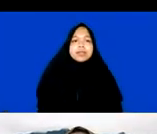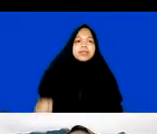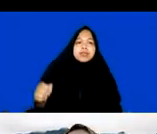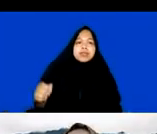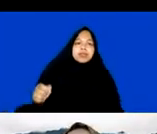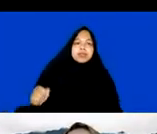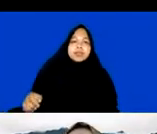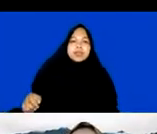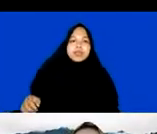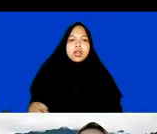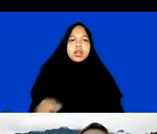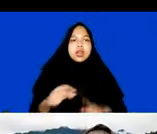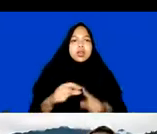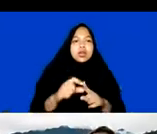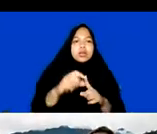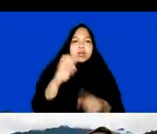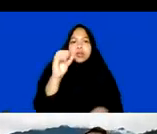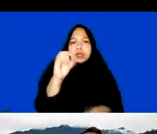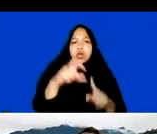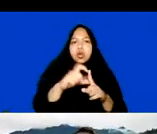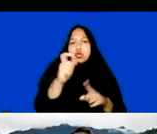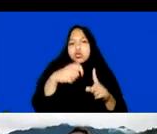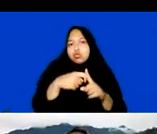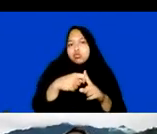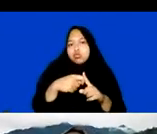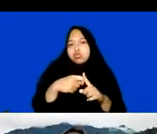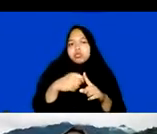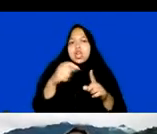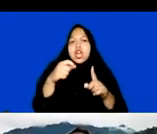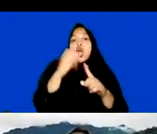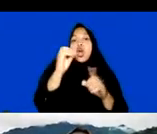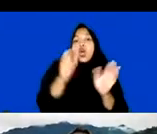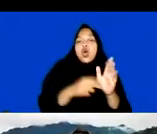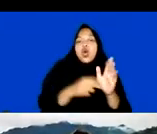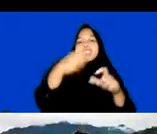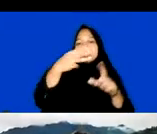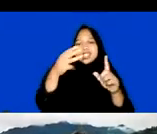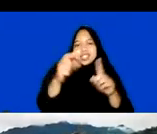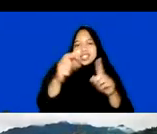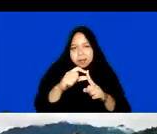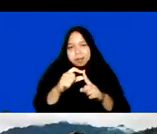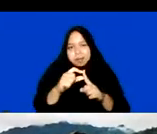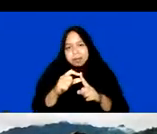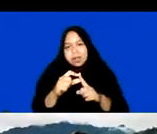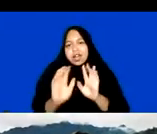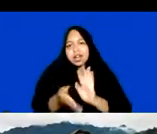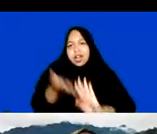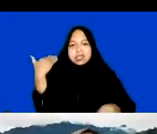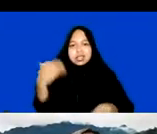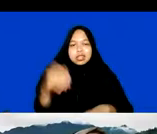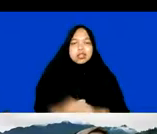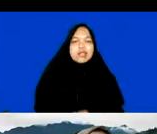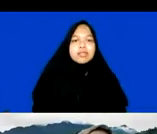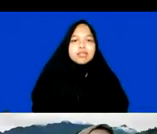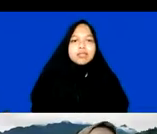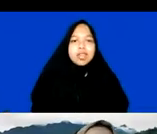melihat produknya tadi kan Mas Kira menjelaskan lebih ke kayak konsep art klasik atau unik dan sebagainya. Kenapa memilih tiga jargon ini